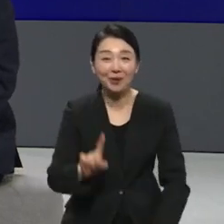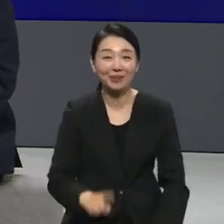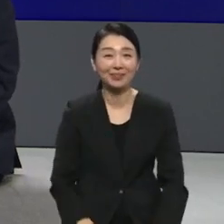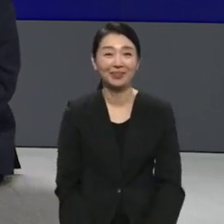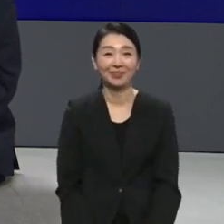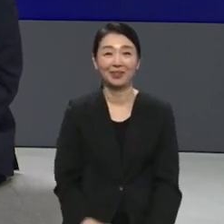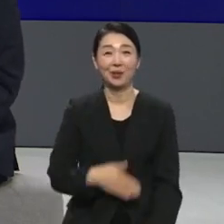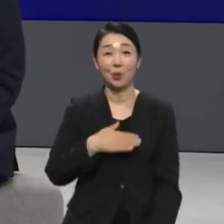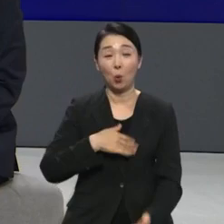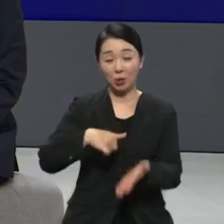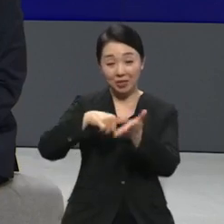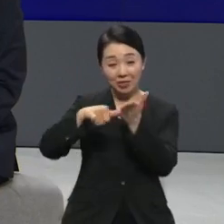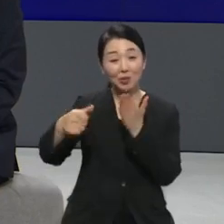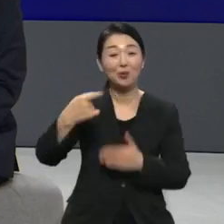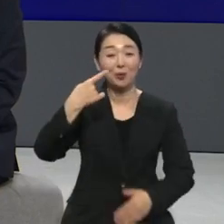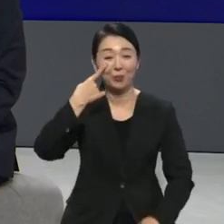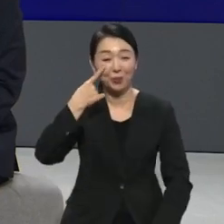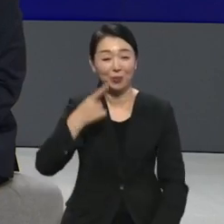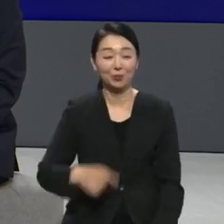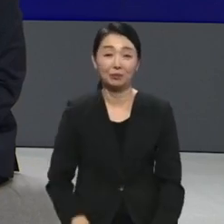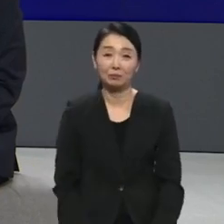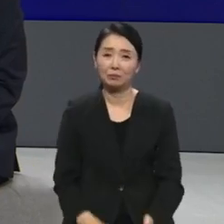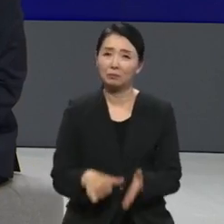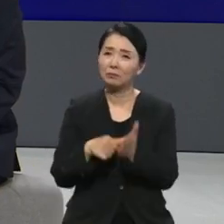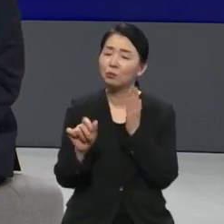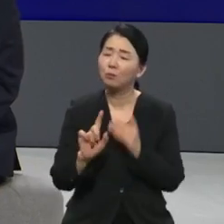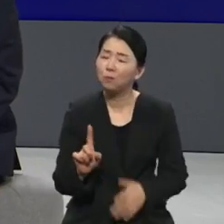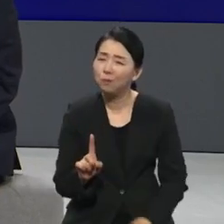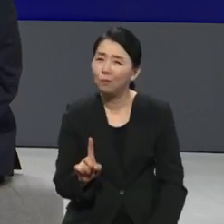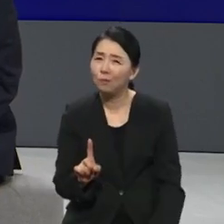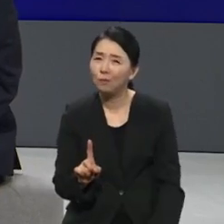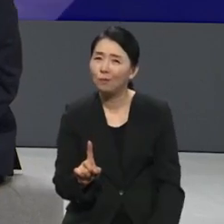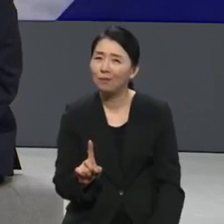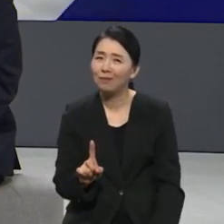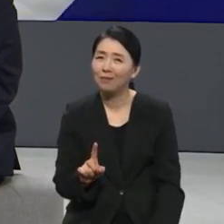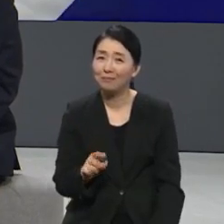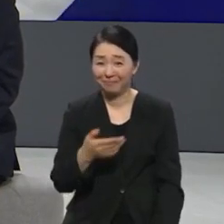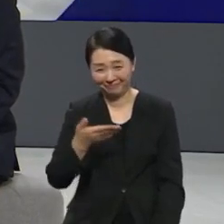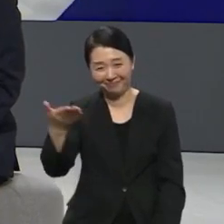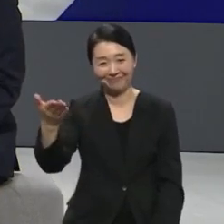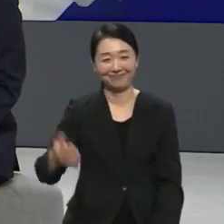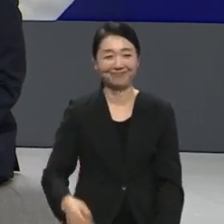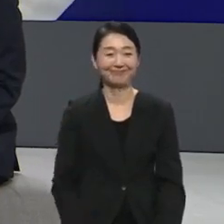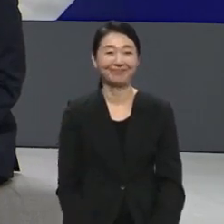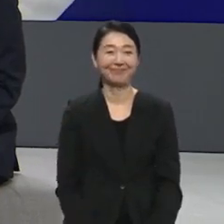오늘은 지워보니입니다. 아, 뭘 지우죠? 바로 볼까요?